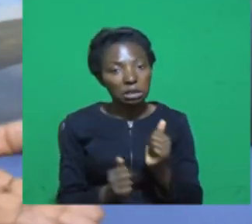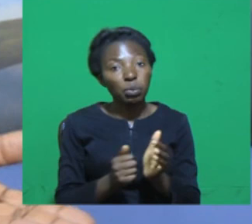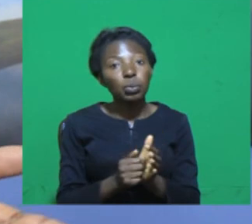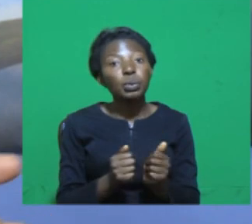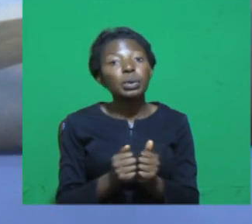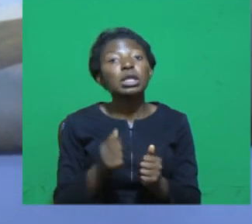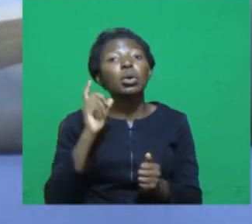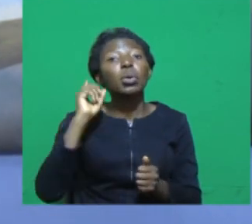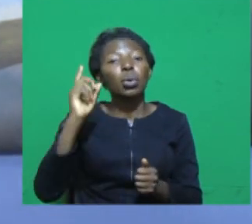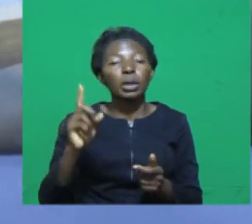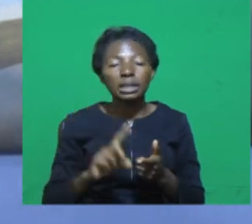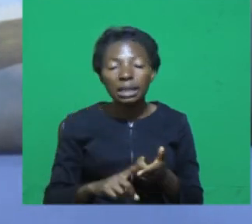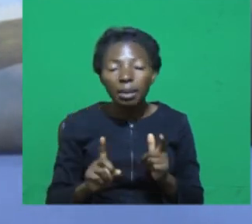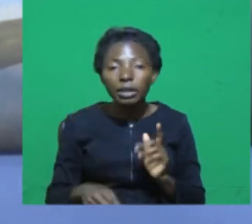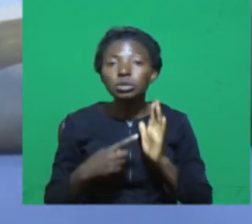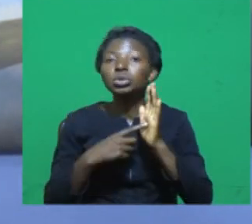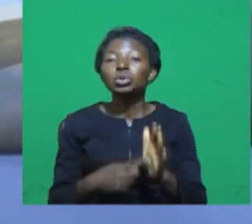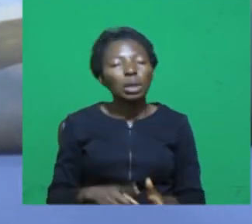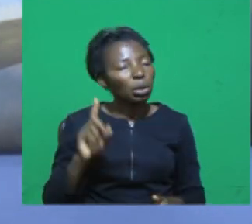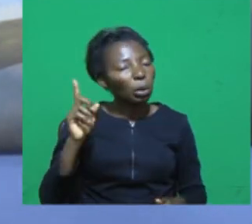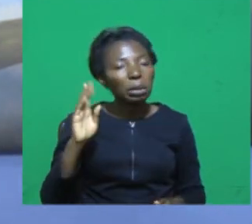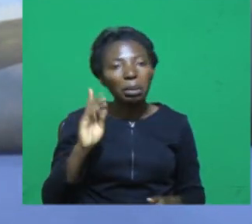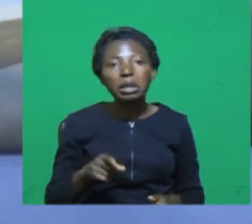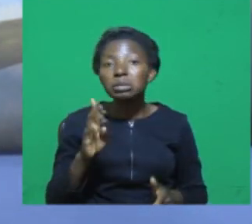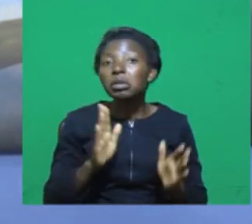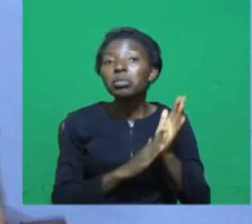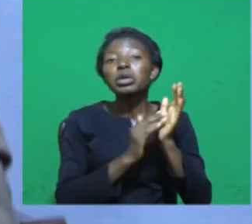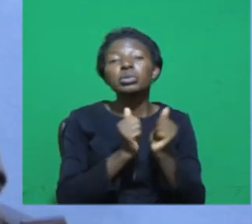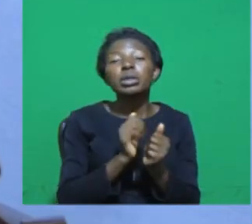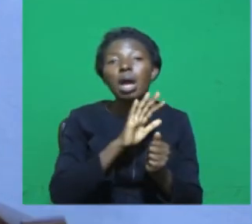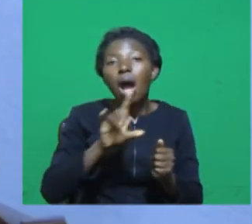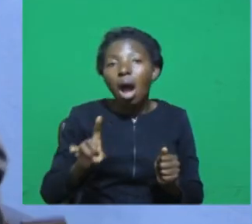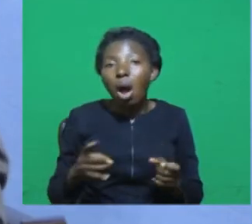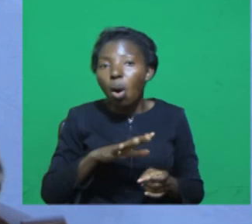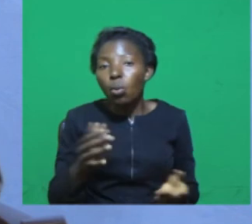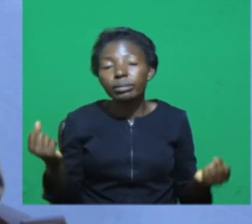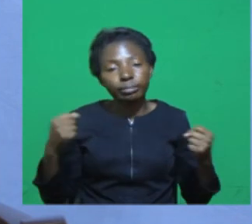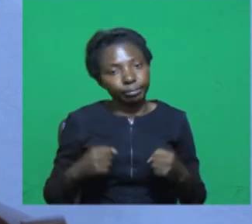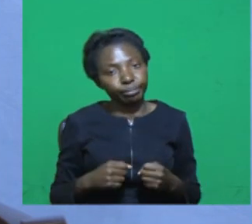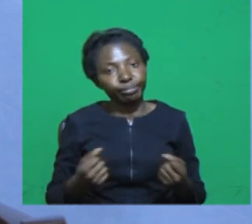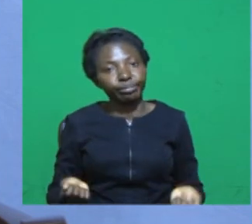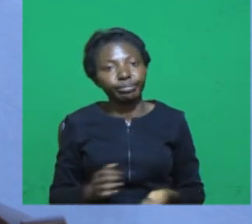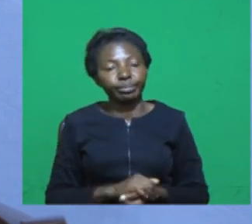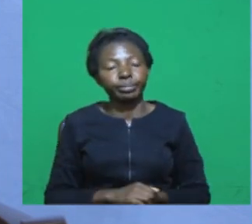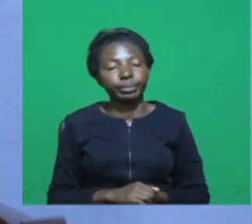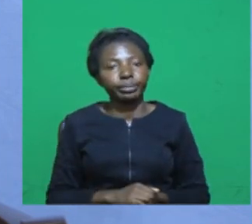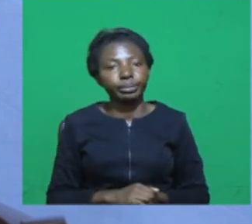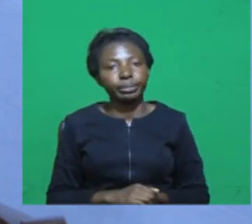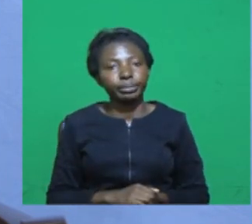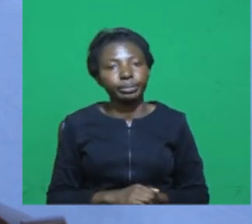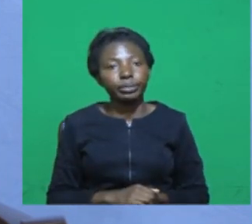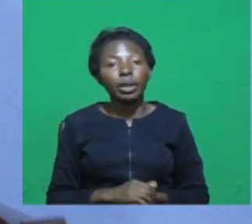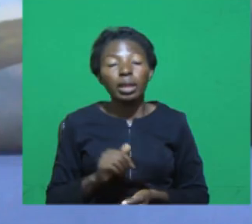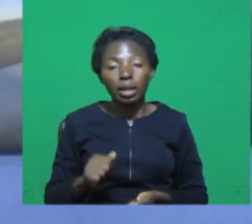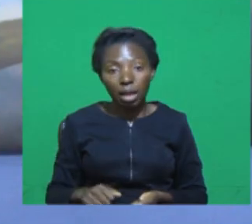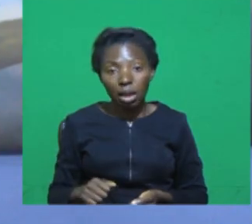naMwari, zvibude, Mwari arumbidzwe nekapfekero. Exactly pastor. Right. Exactly, ndo zviri kutobuda pachidzidzo ichocho. Okay. Panoda